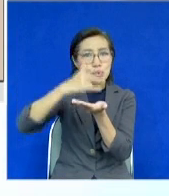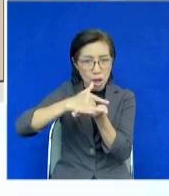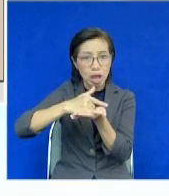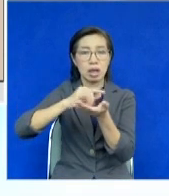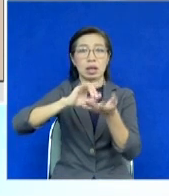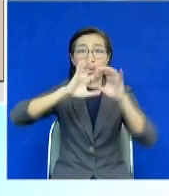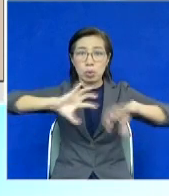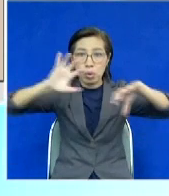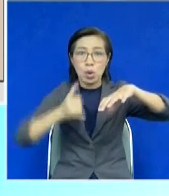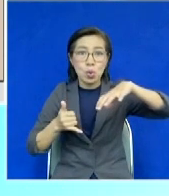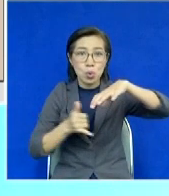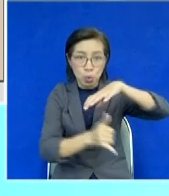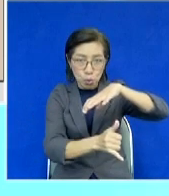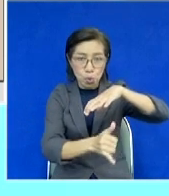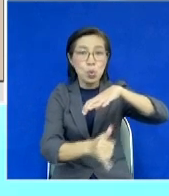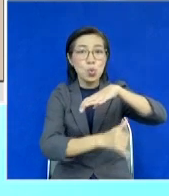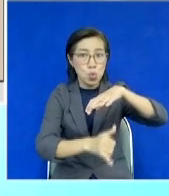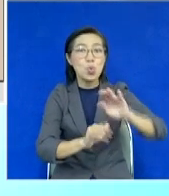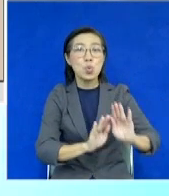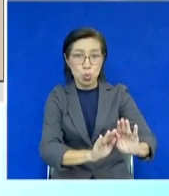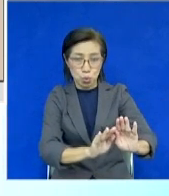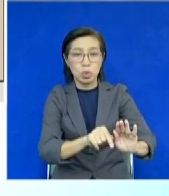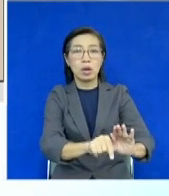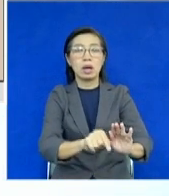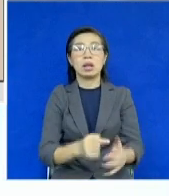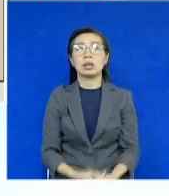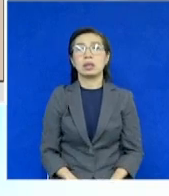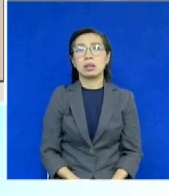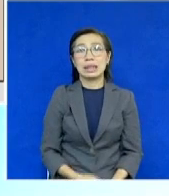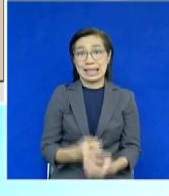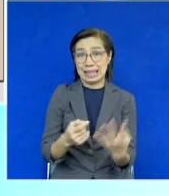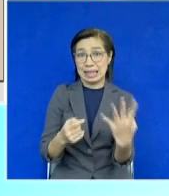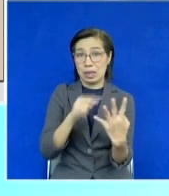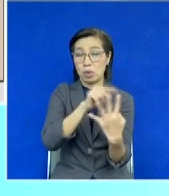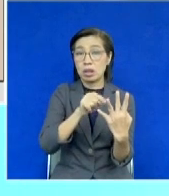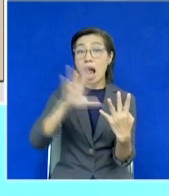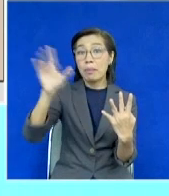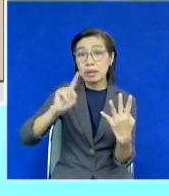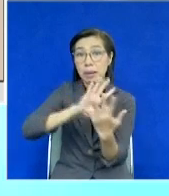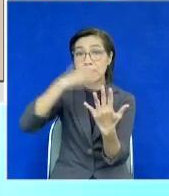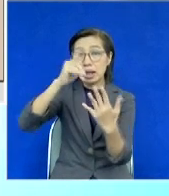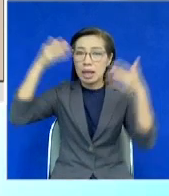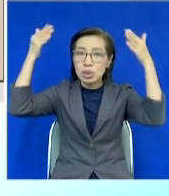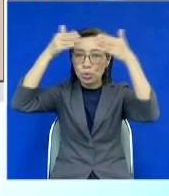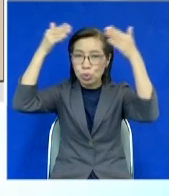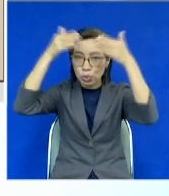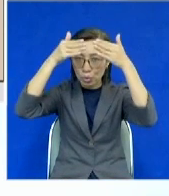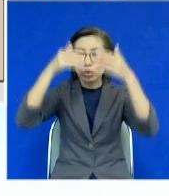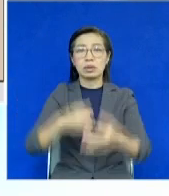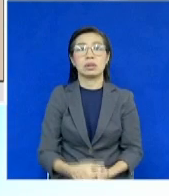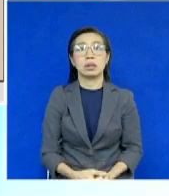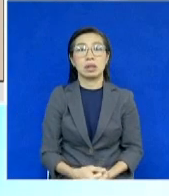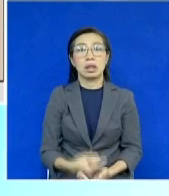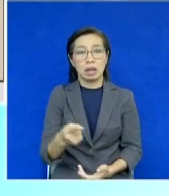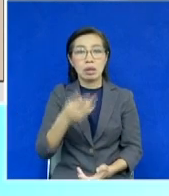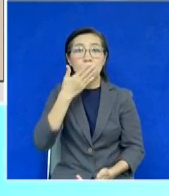และเข้าพักในสถานที่เฝ้าระวังที่รัฐจัดให้ค่ะโดย4รายนะคะเดินทางมาจากอินโดนีเซียค่ะแล้วก็แ